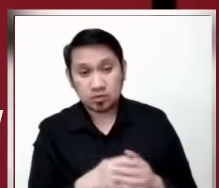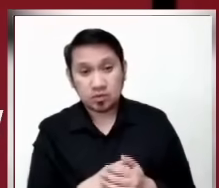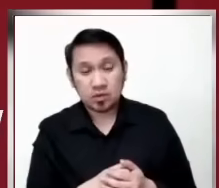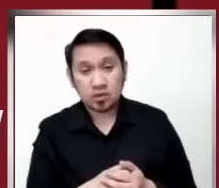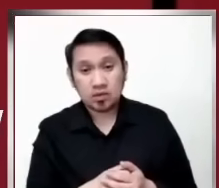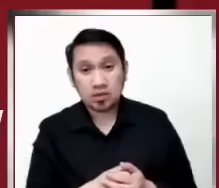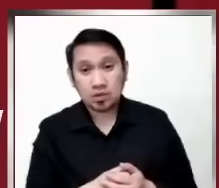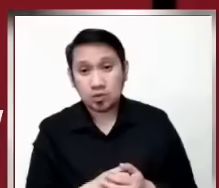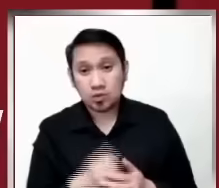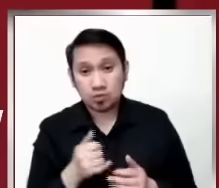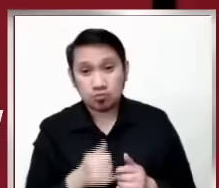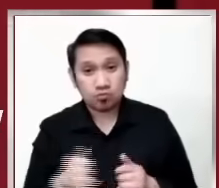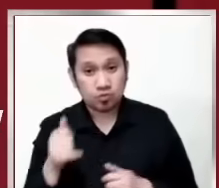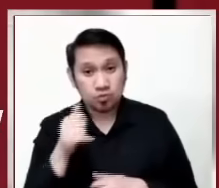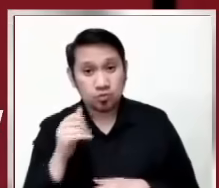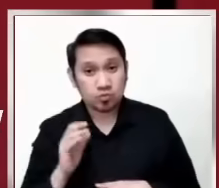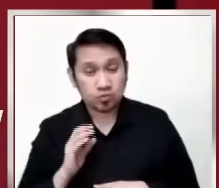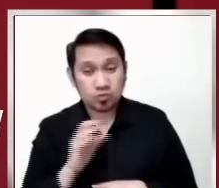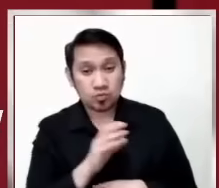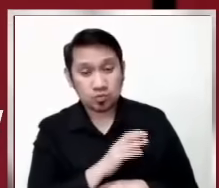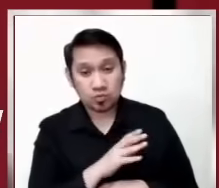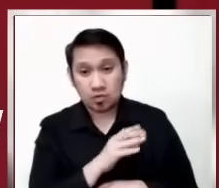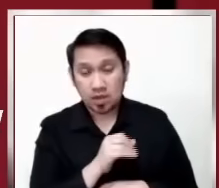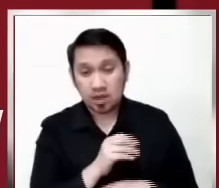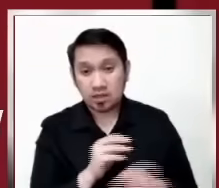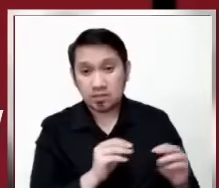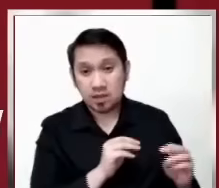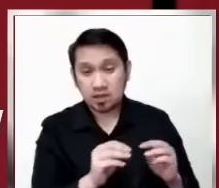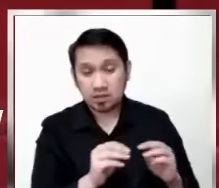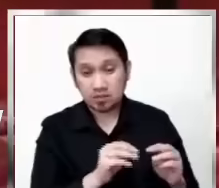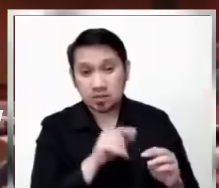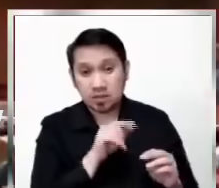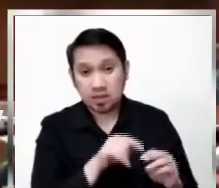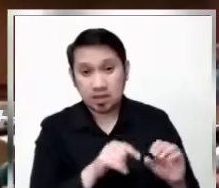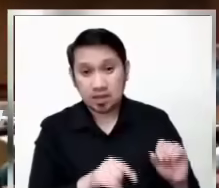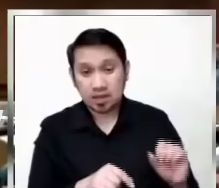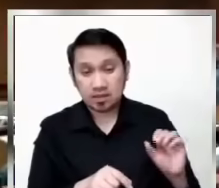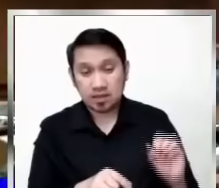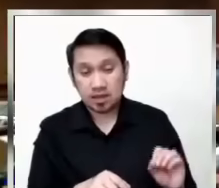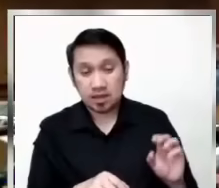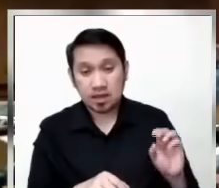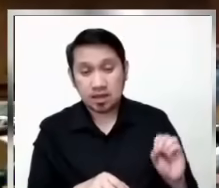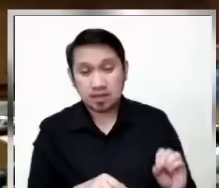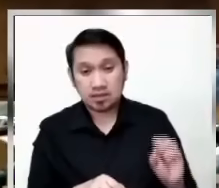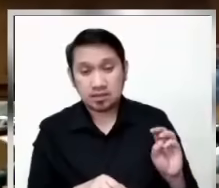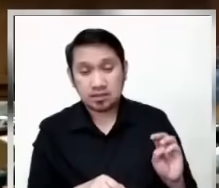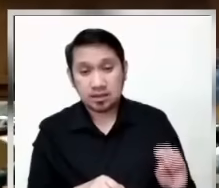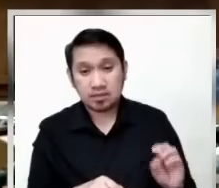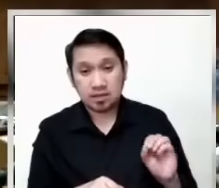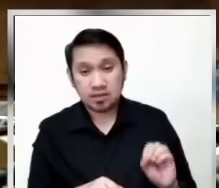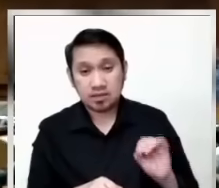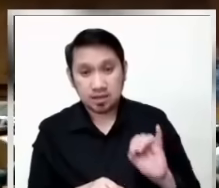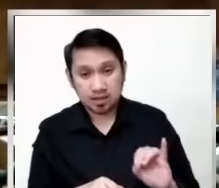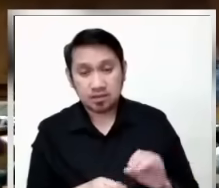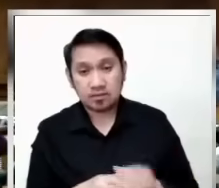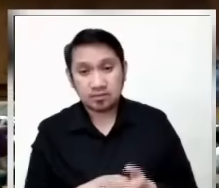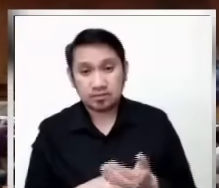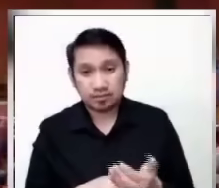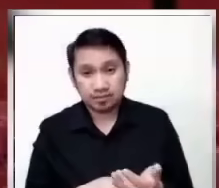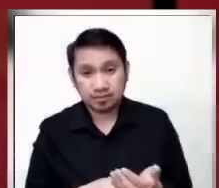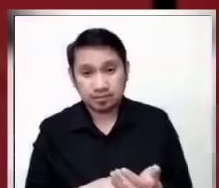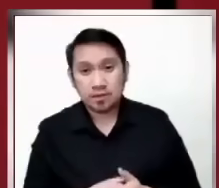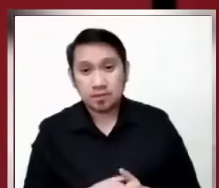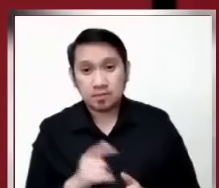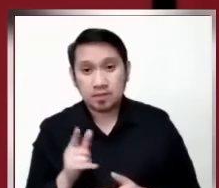Romualdez at ang pamunuan ng SMNI. Para sa GMA Integrated News, Tina Panganiban Perez,